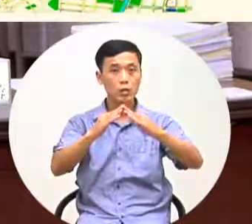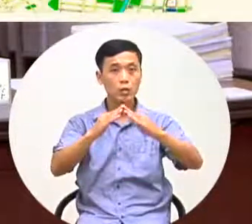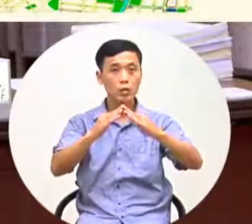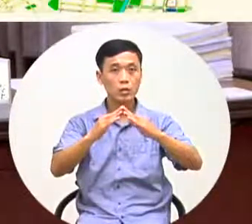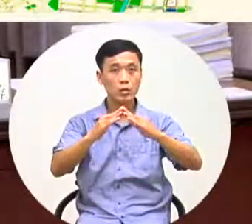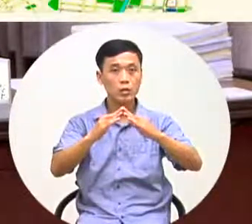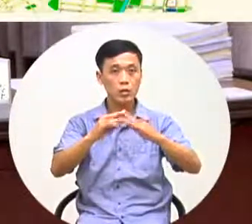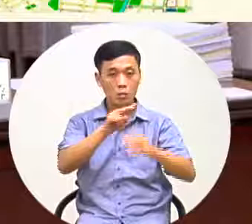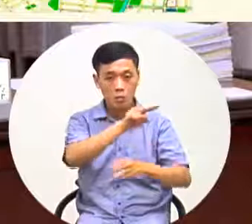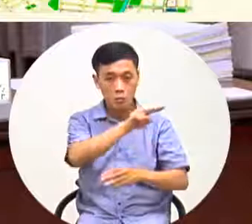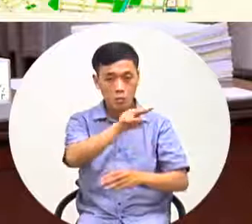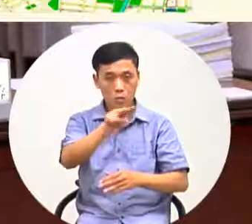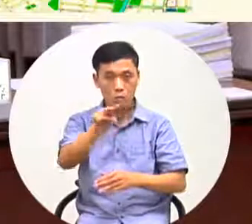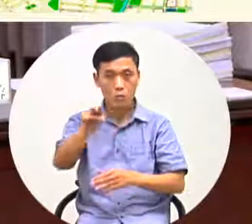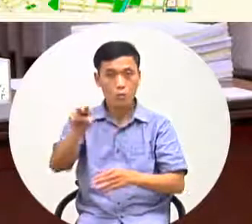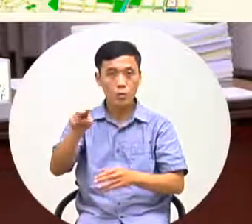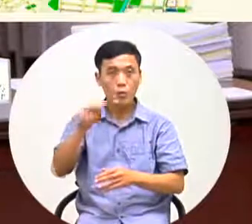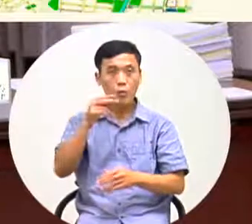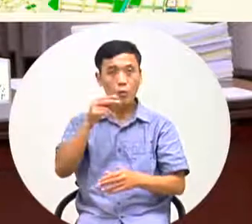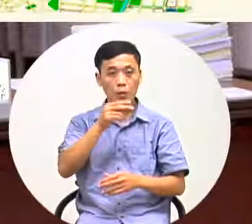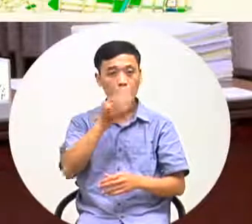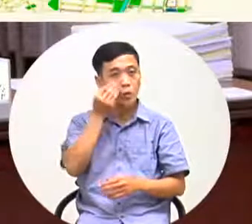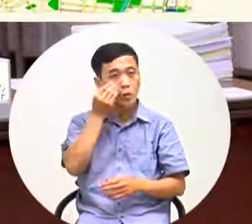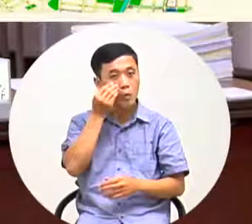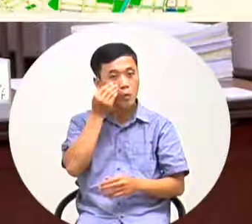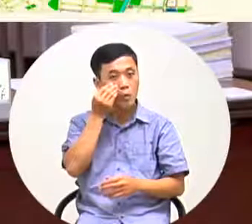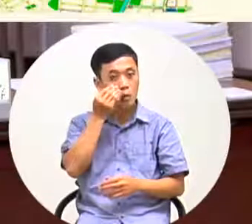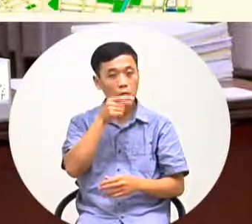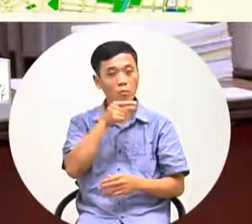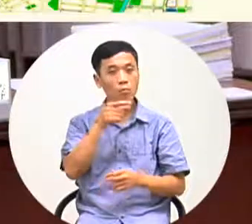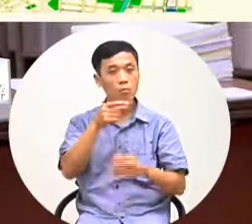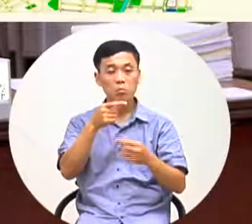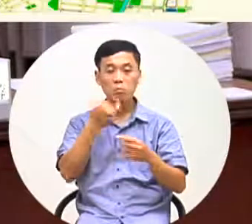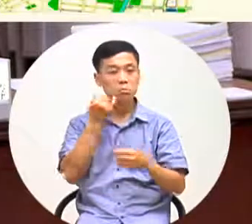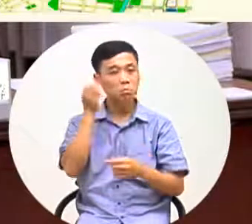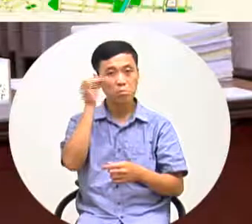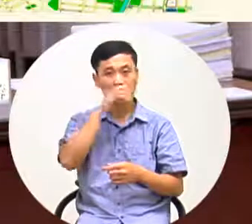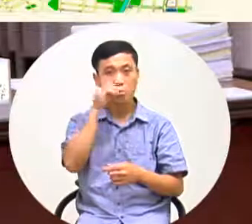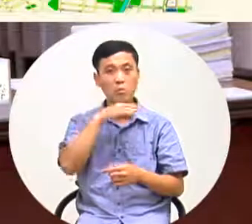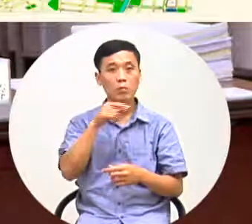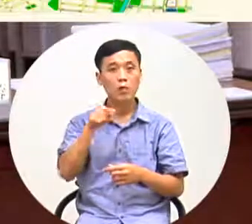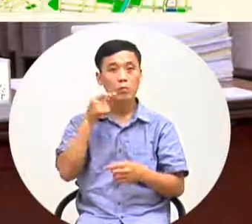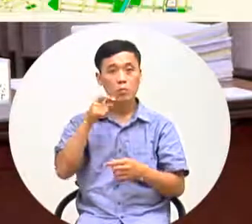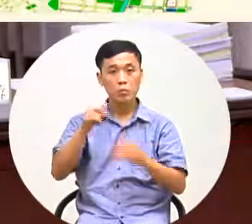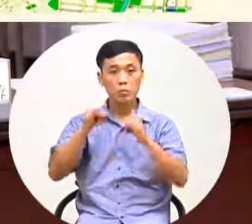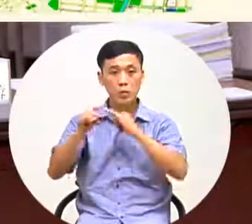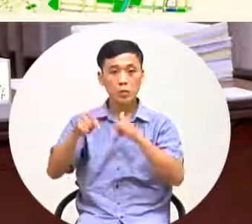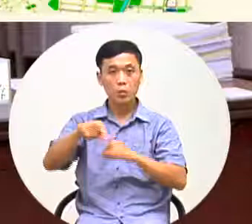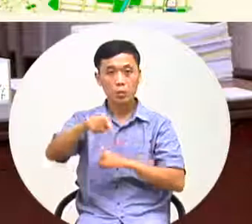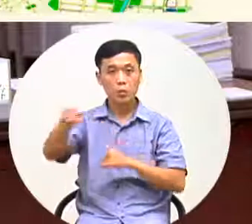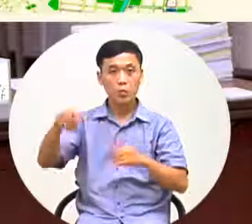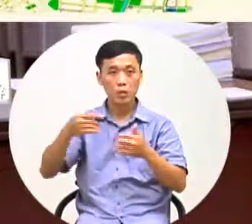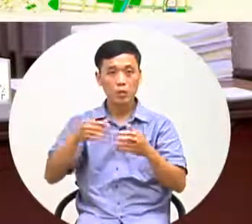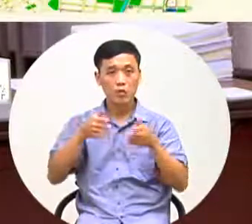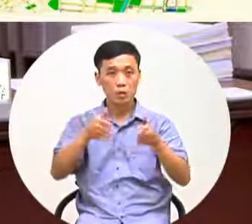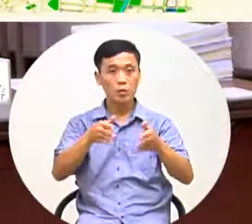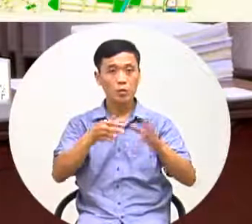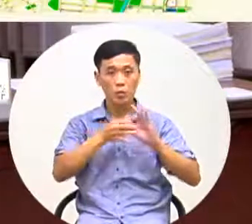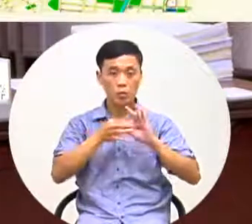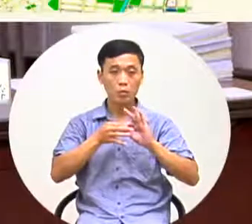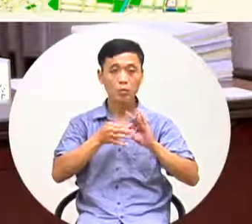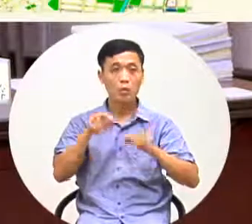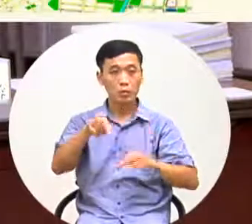折啊，所以咱公司的对不对吼？就是讲嘛，足侪乡亲对不对？一直咧关心讲到底这个时阵是当时要来